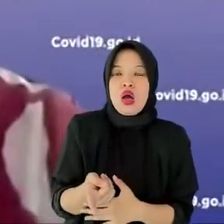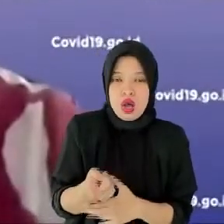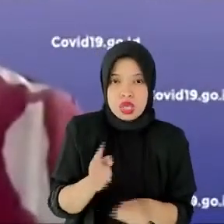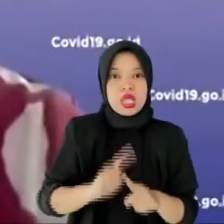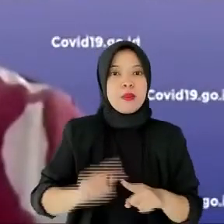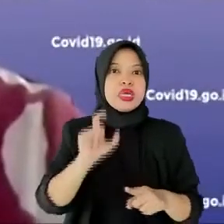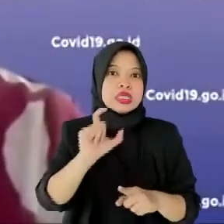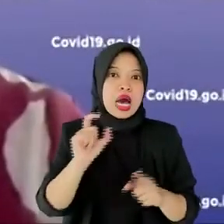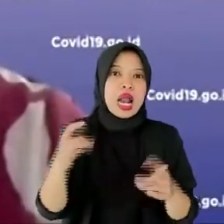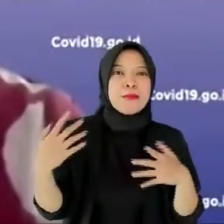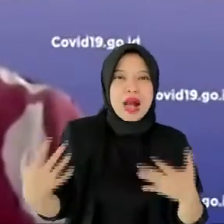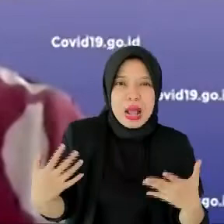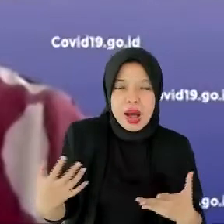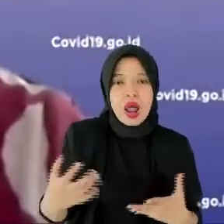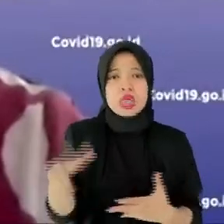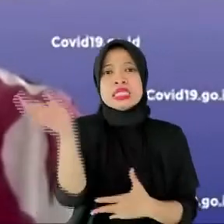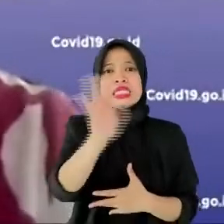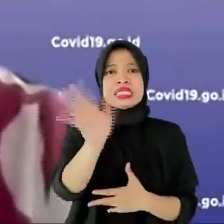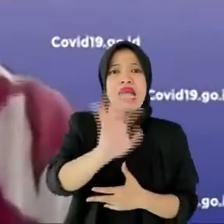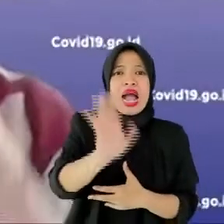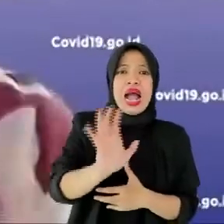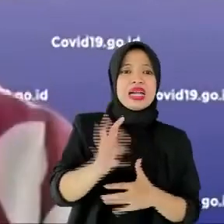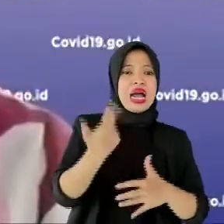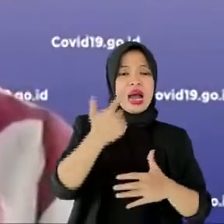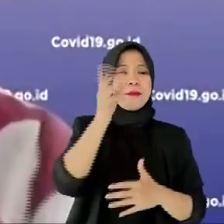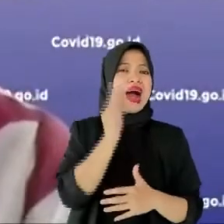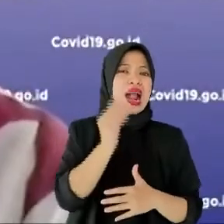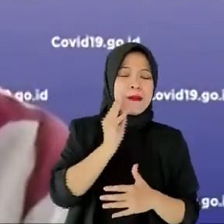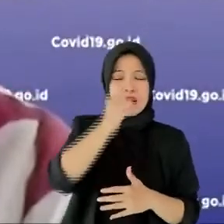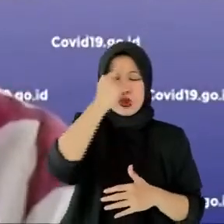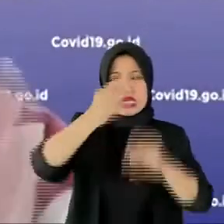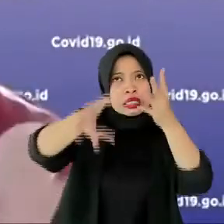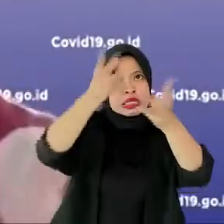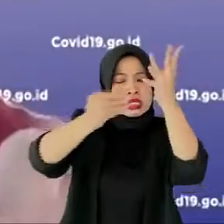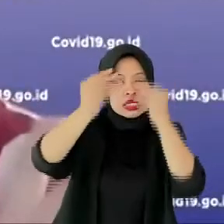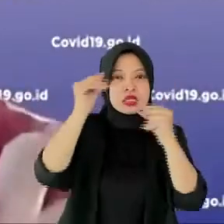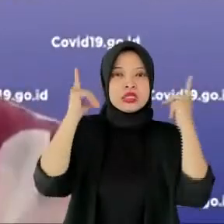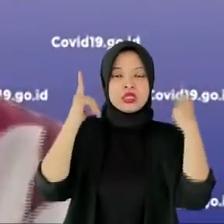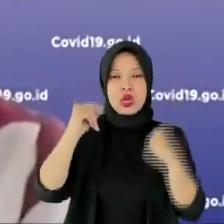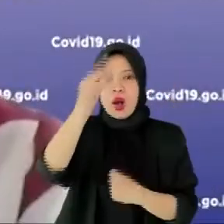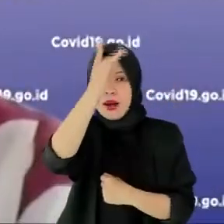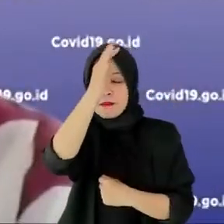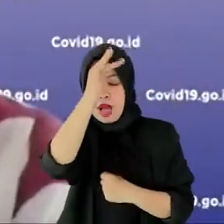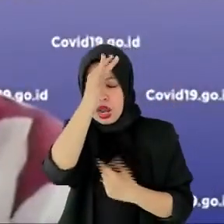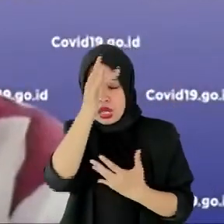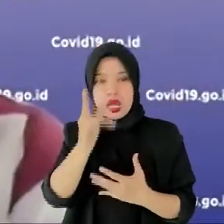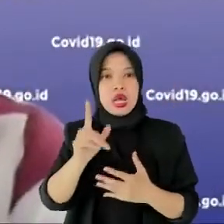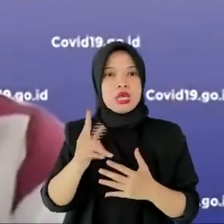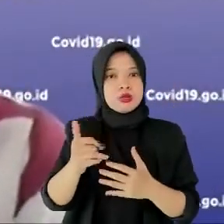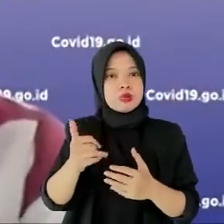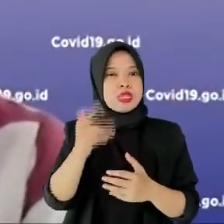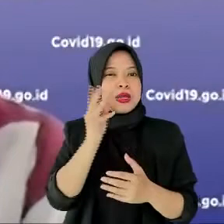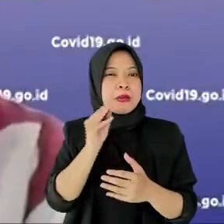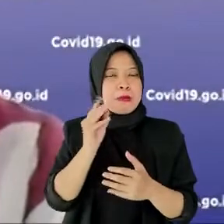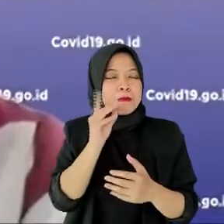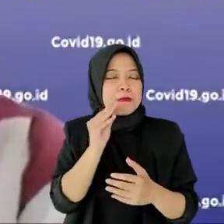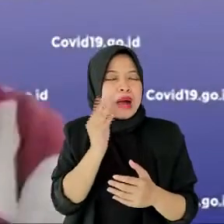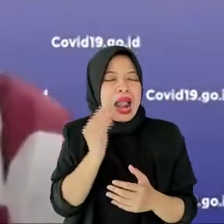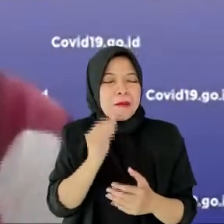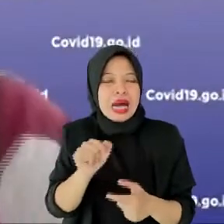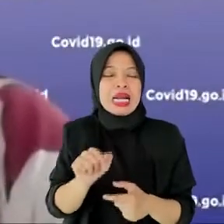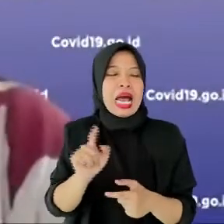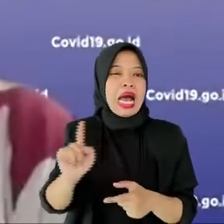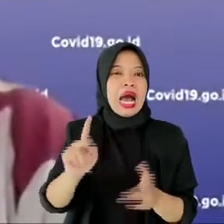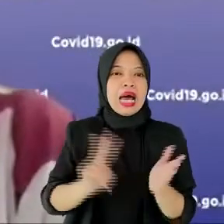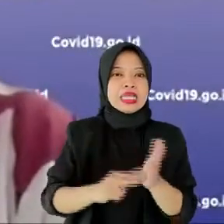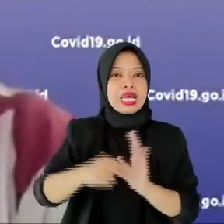kita kejar adalah sebetulnya jangan sampai kemudian pembelajaran yang sudah kita dapatkan dari Jawa Bali ini yang harusnya pegangan kita. Supaya yang di